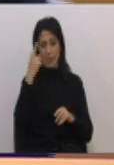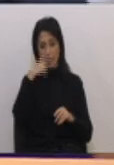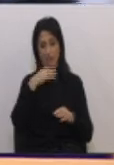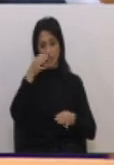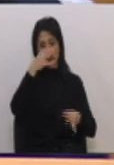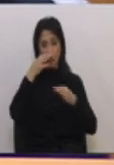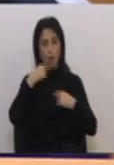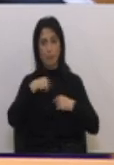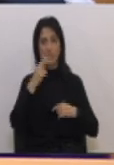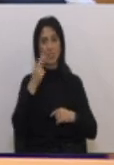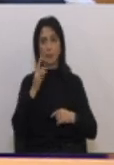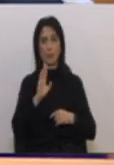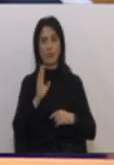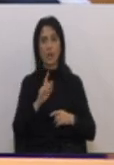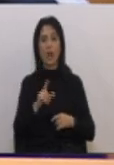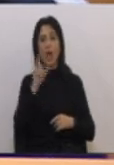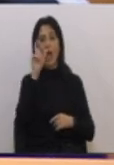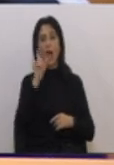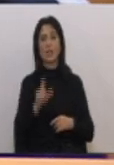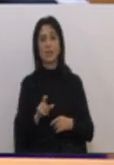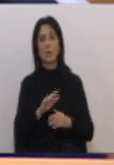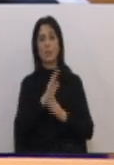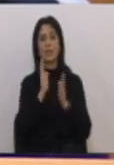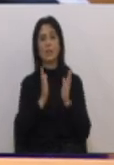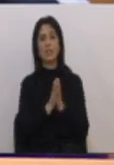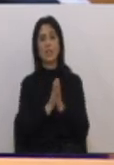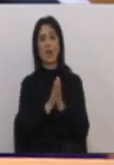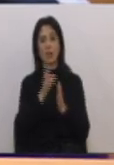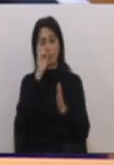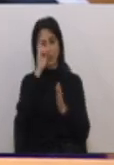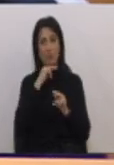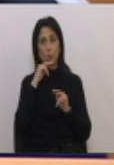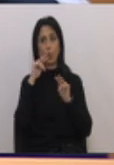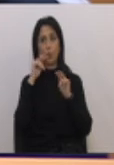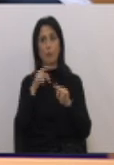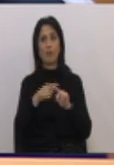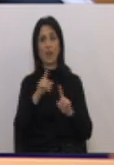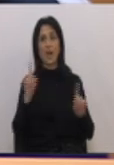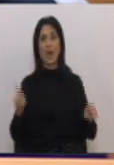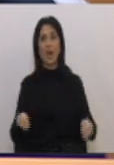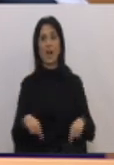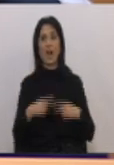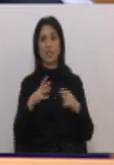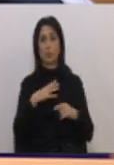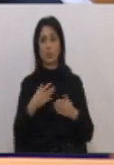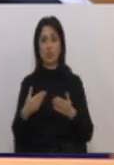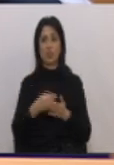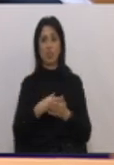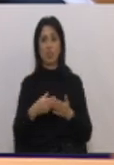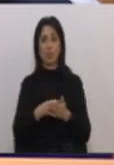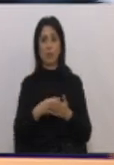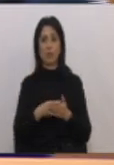Tavs ki ari tsonebs kho tsifrebit. Adamiani teli tavroba akcentirebulia ro es realizebuli iqos shemosavlebshi